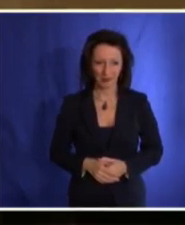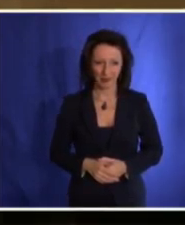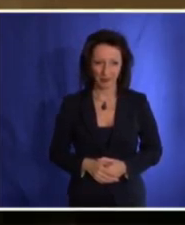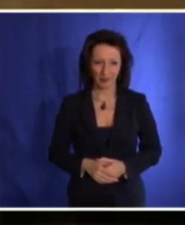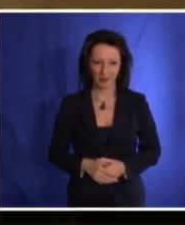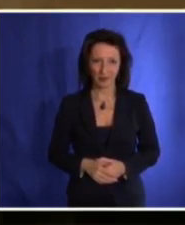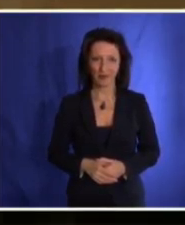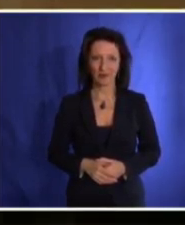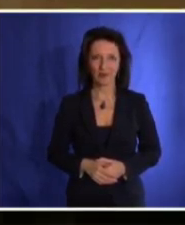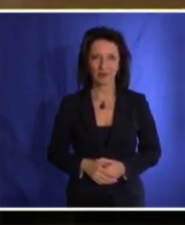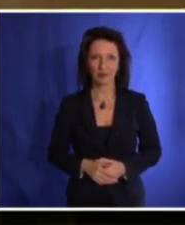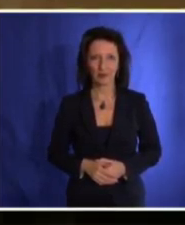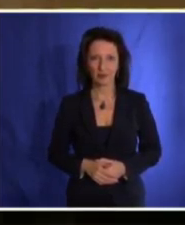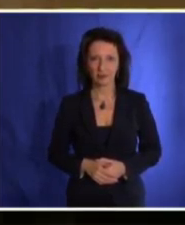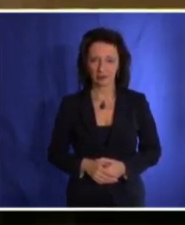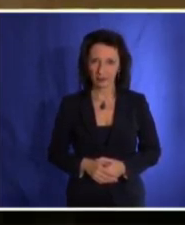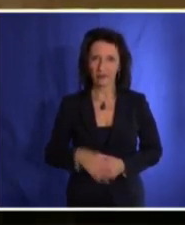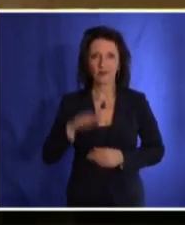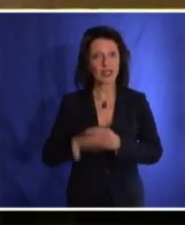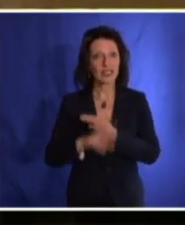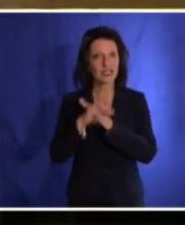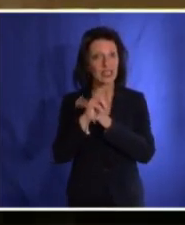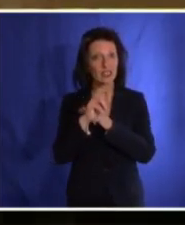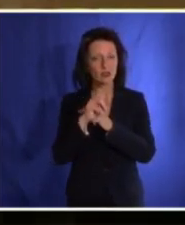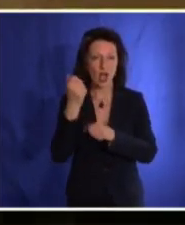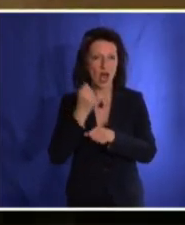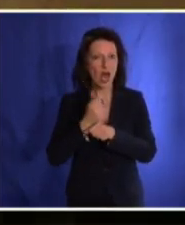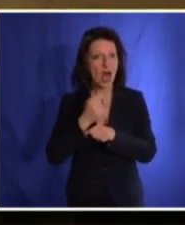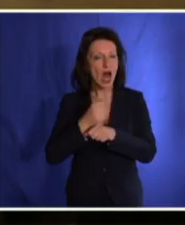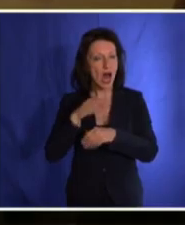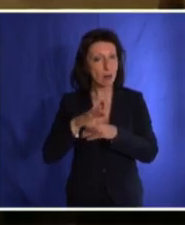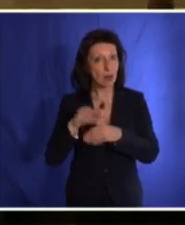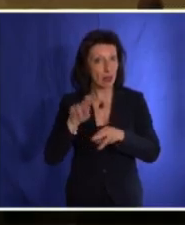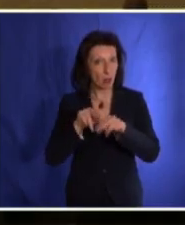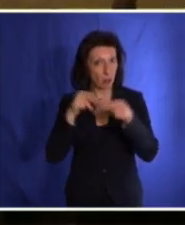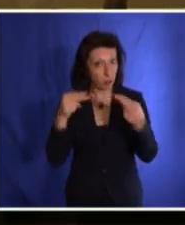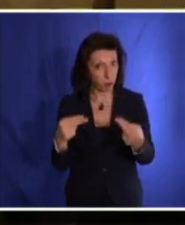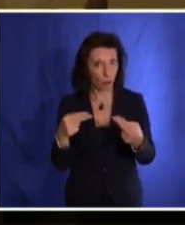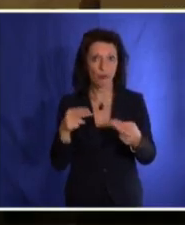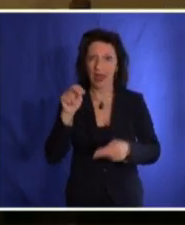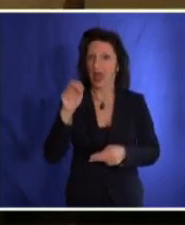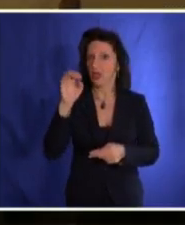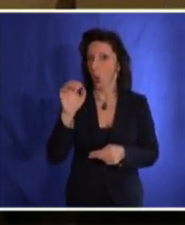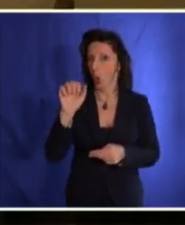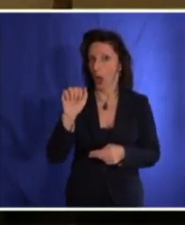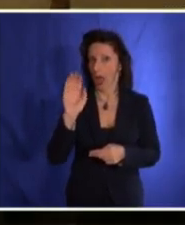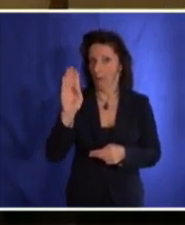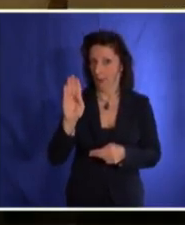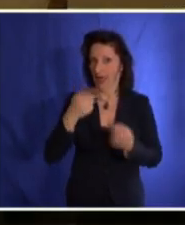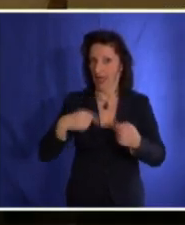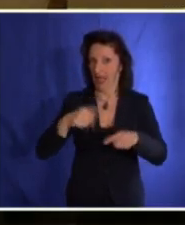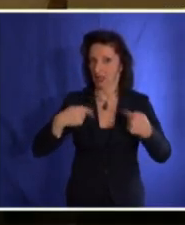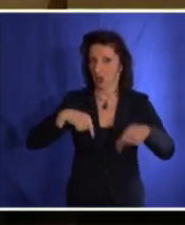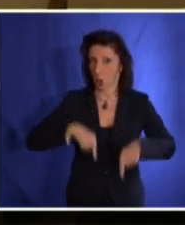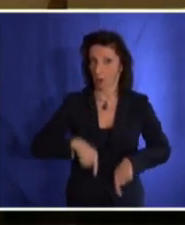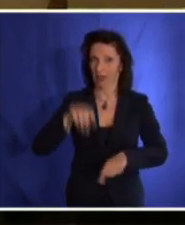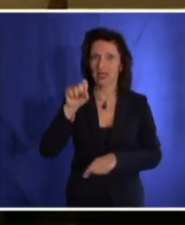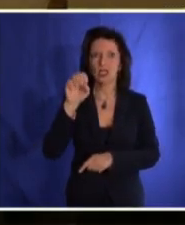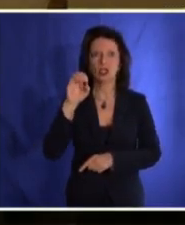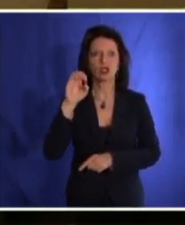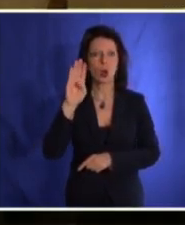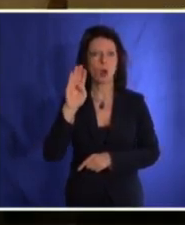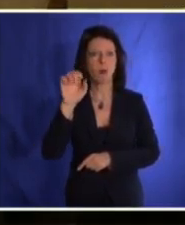Für den Niederösterreichischen Arbeitnehmerinnen- und Arbeitnehmerbund, für den NÖAB unseren Landesobmann Wolfgang Sobotka mit